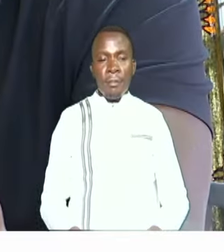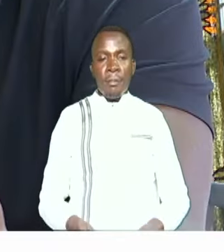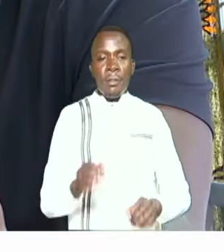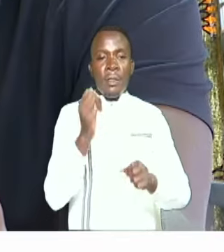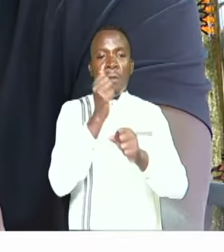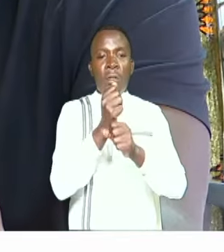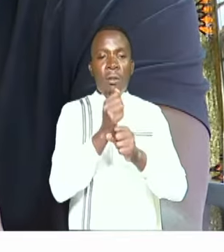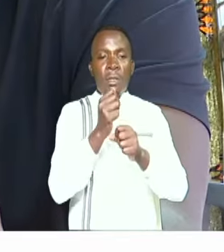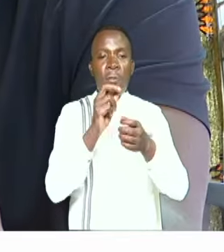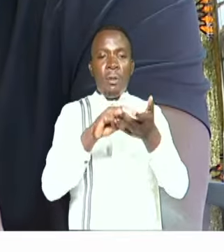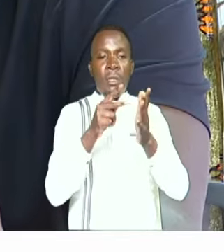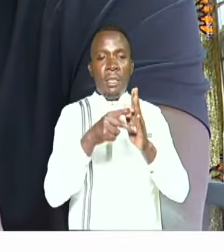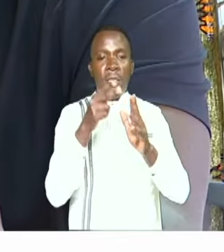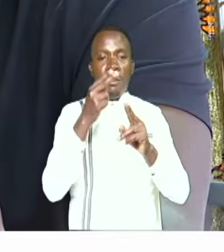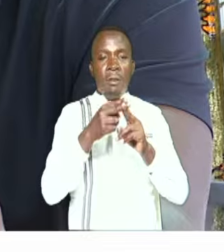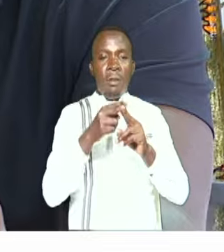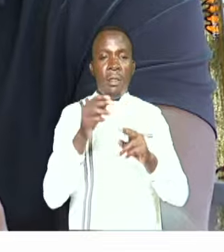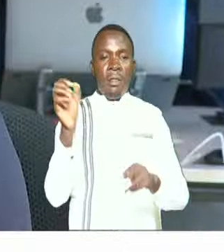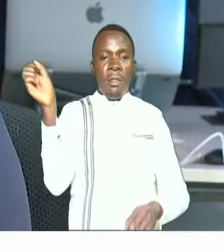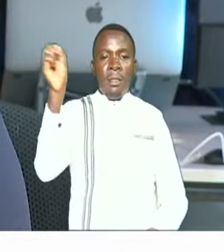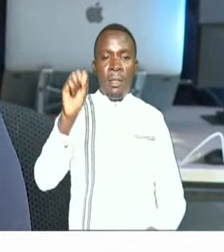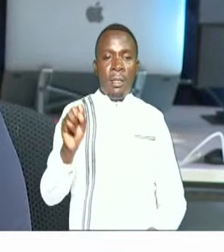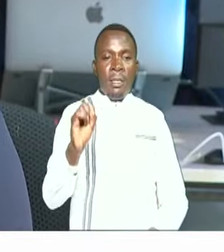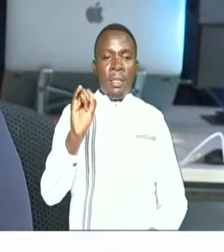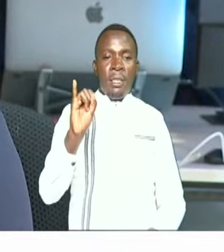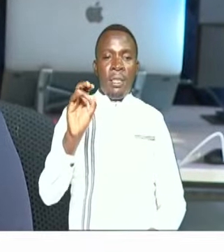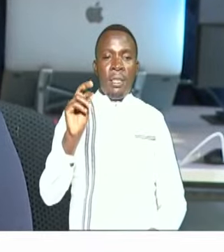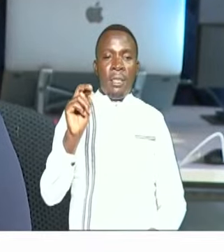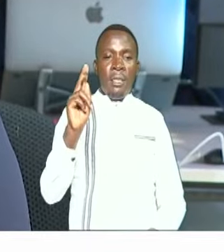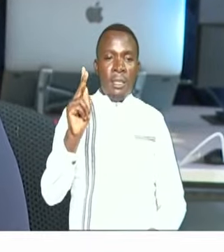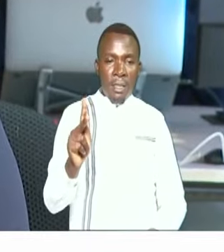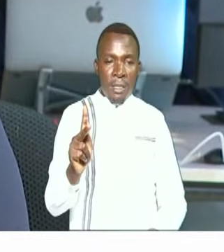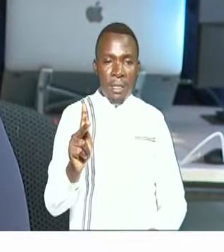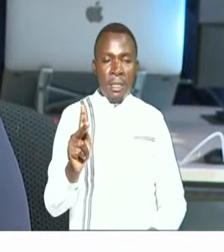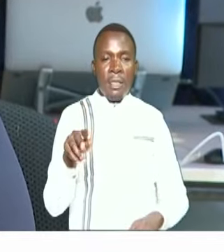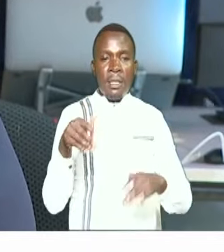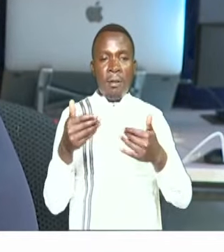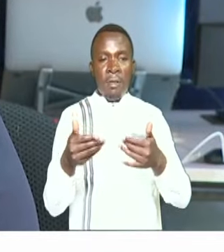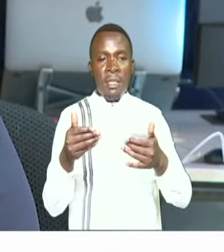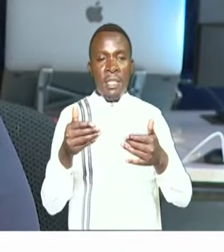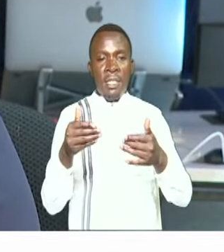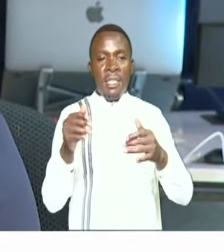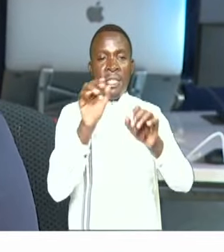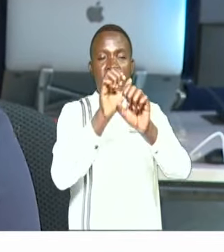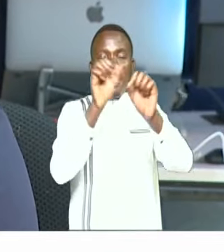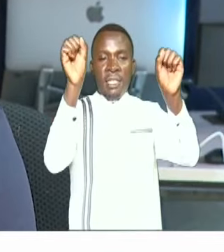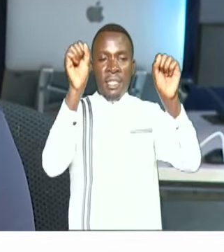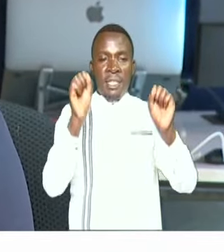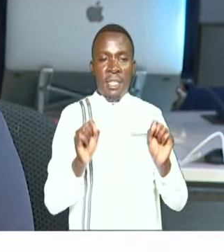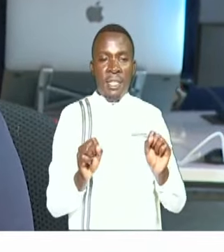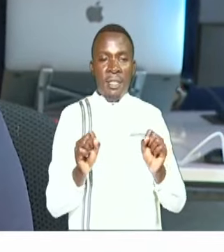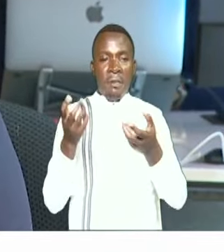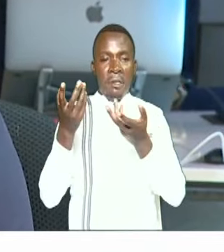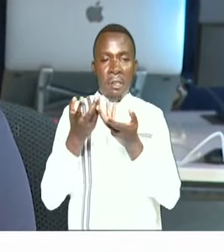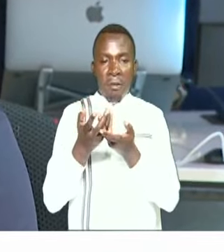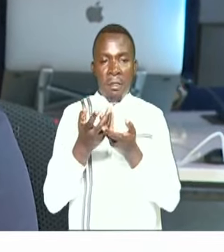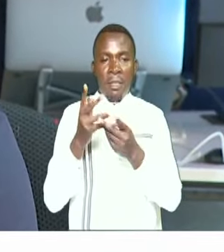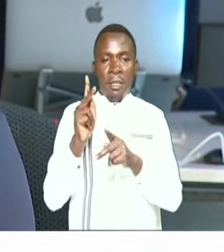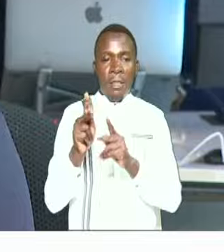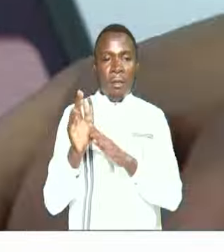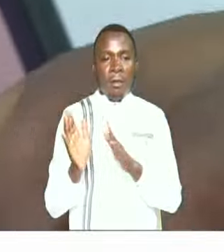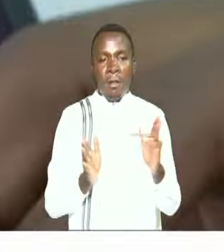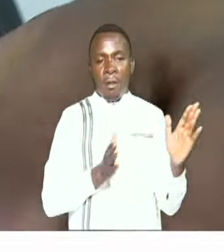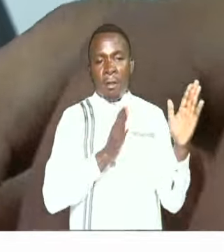Sync. Sync ni platform cyangwa system ihuza abantu bategura